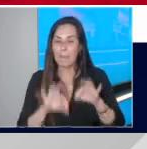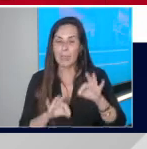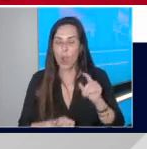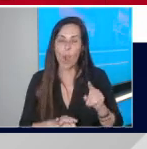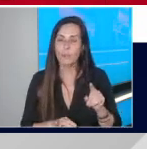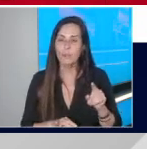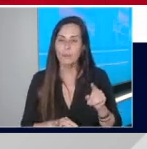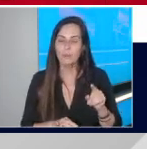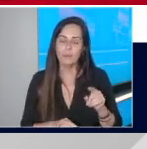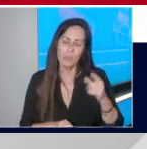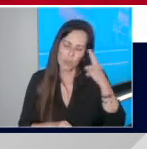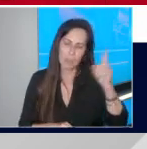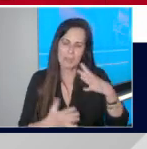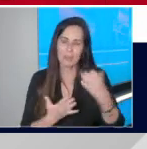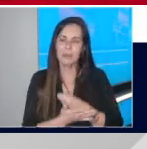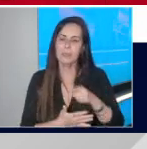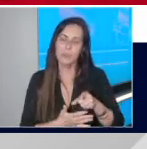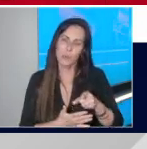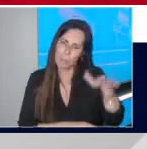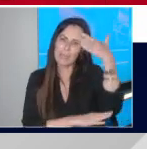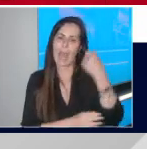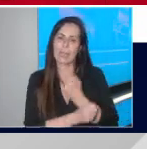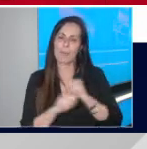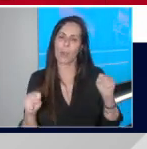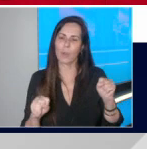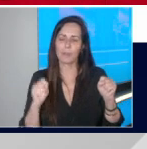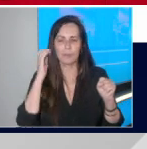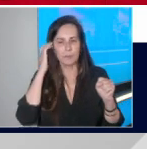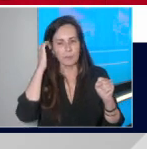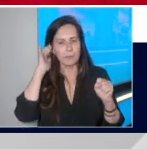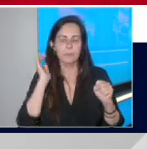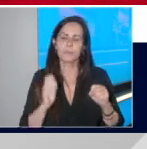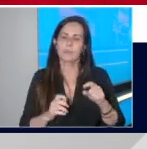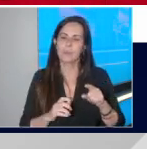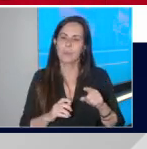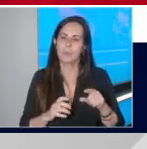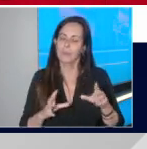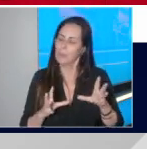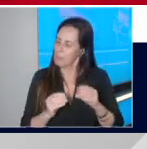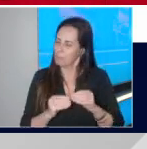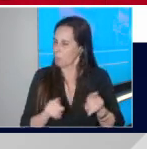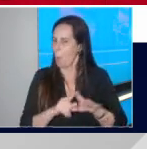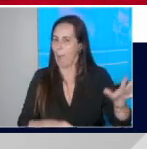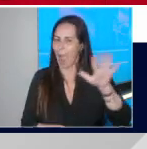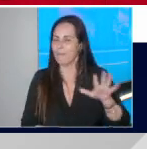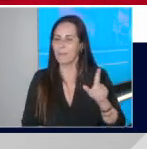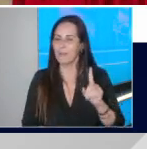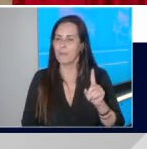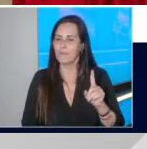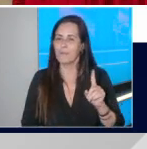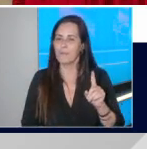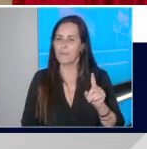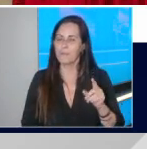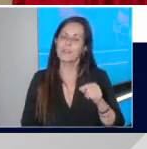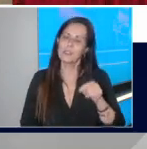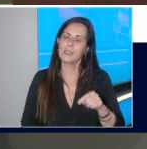די מתוזמרות, תכל'ס זה מדינה דמוקרטית, או אוריינטציה דמוקרטית עם חקיקה מערבית, ולכן הלב נוטה